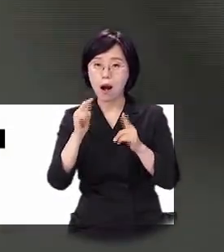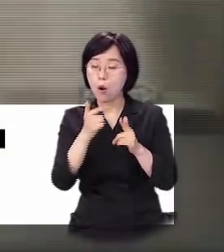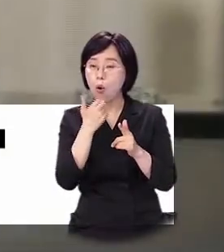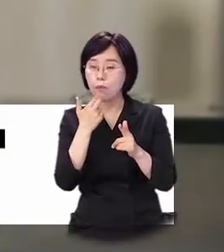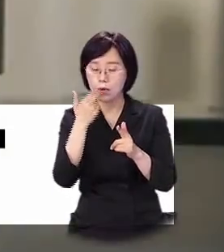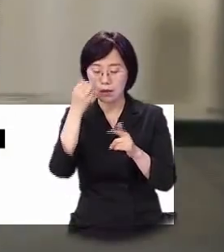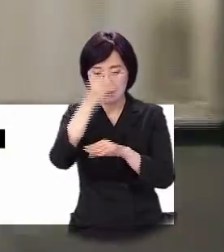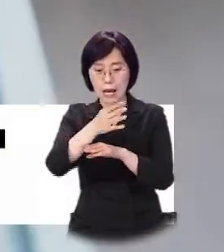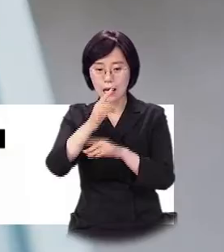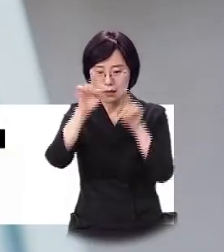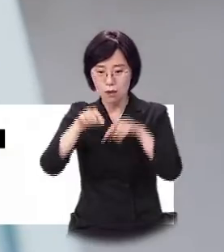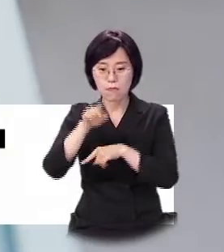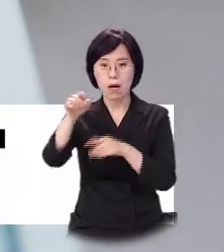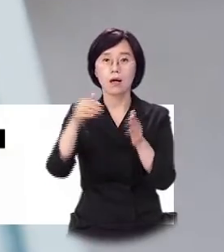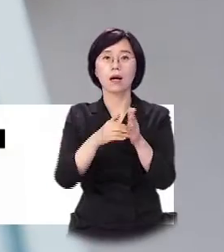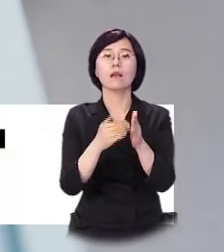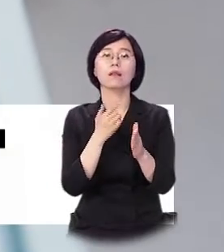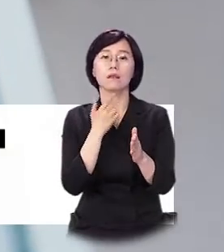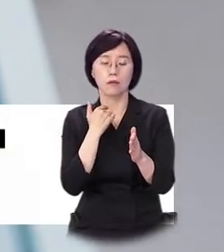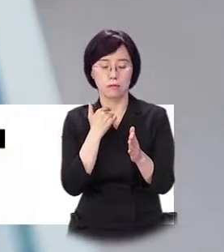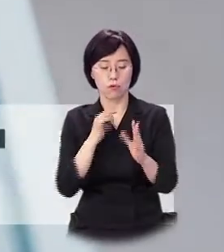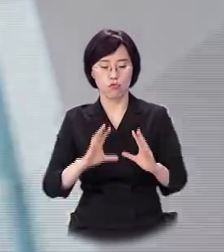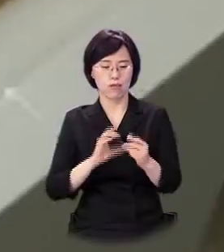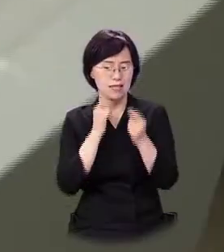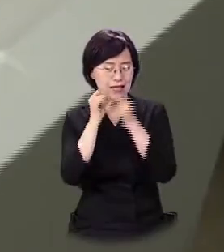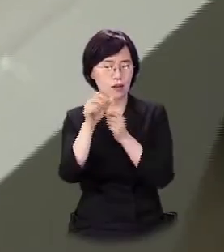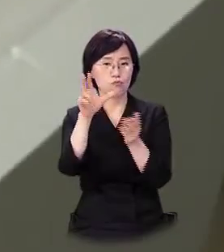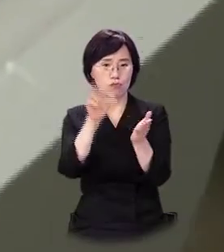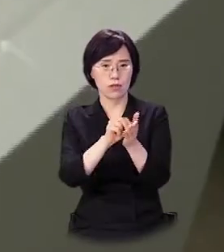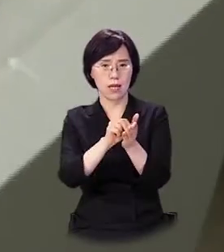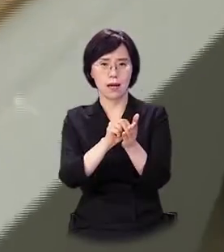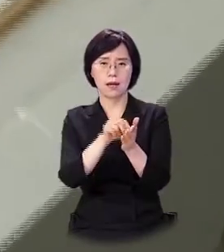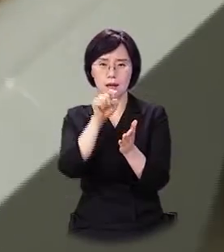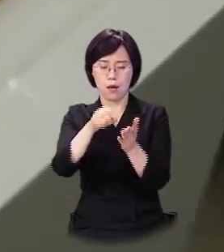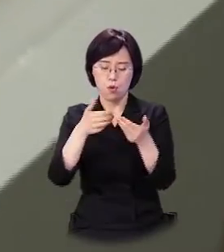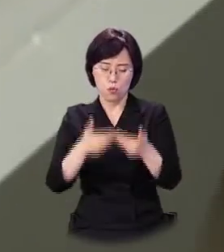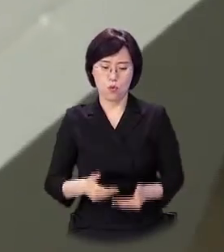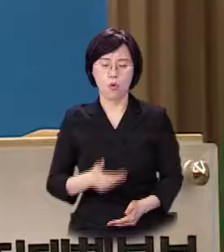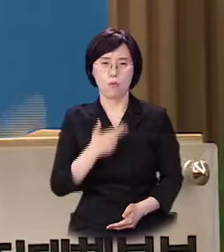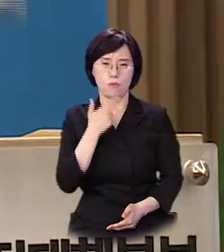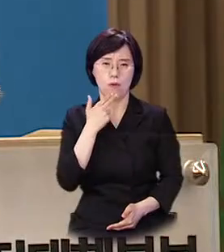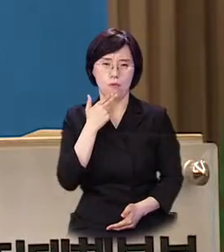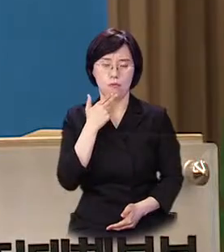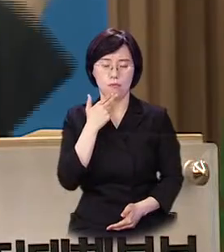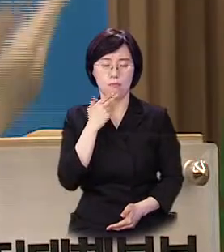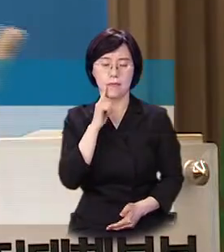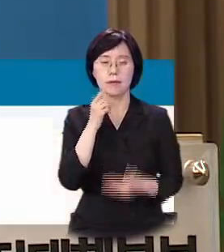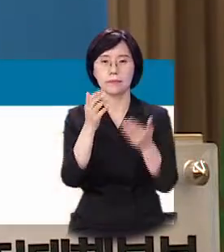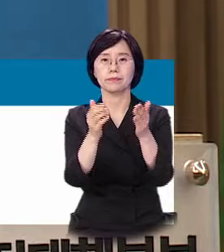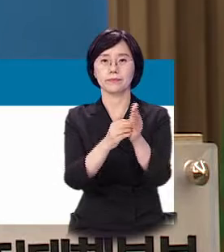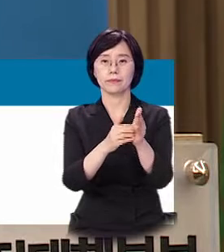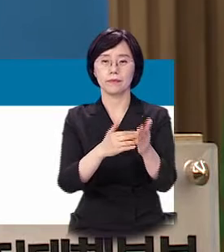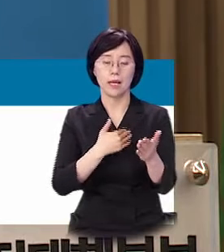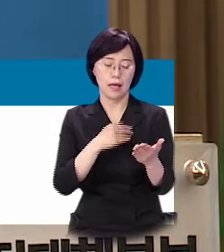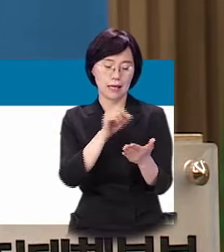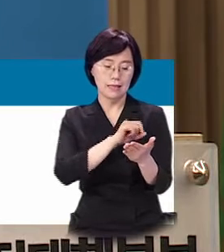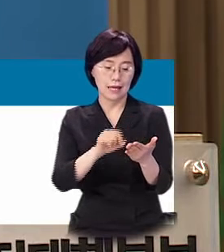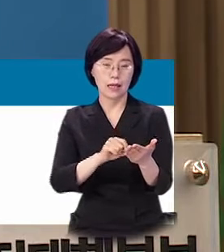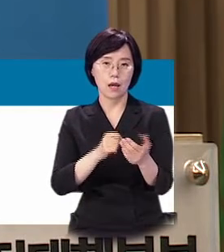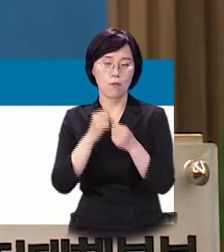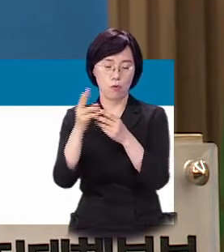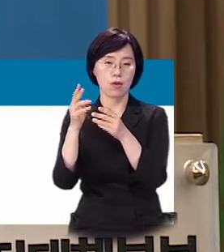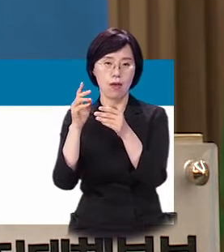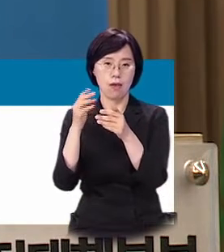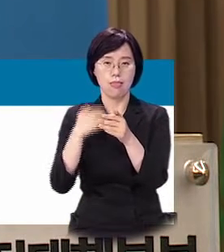의향서까지 보내 국제사기 논란으로 비하한 데 대해 신중하지 못했다고 해명했습니다. 제가 거기에 사인을 해서 보내도록